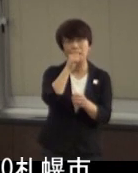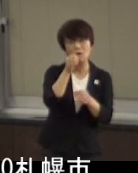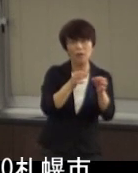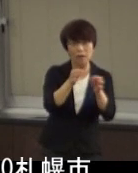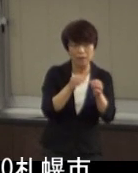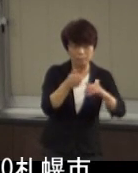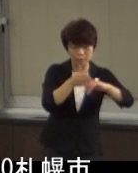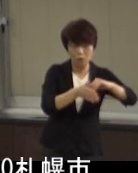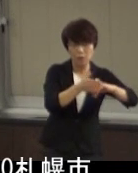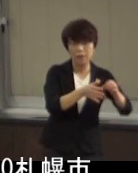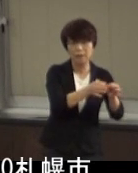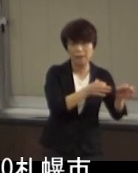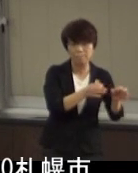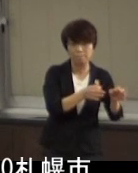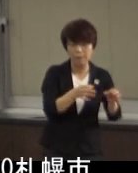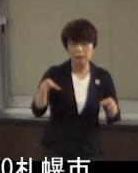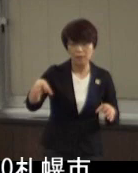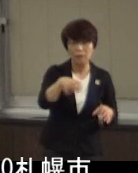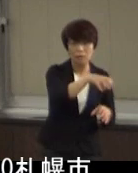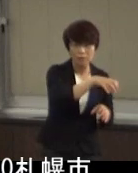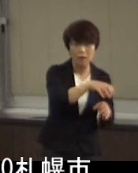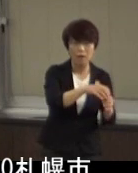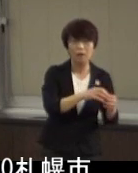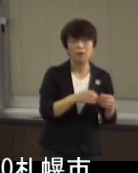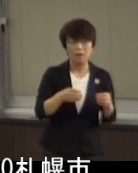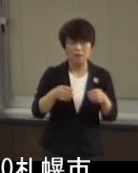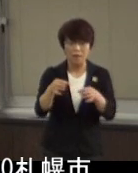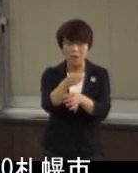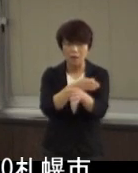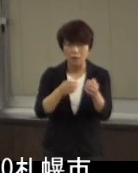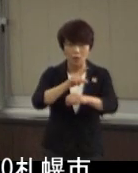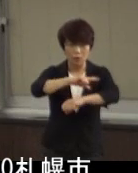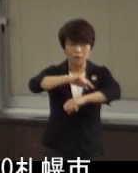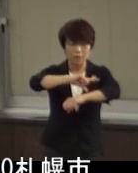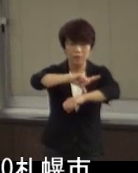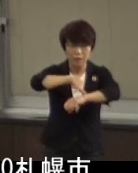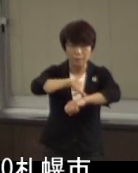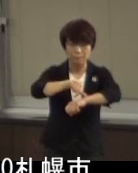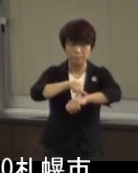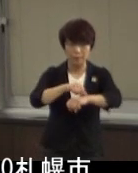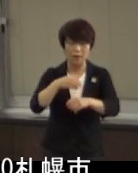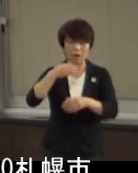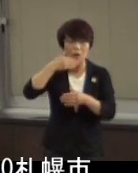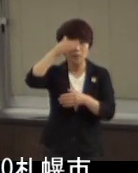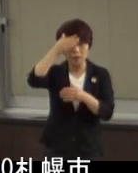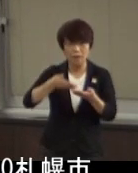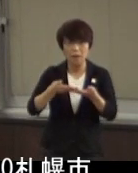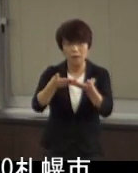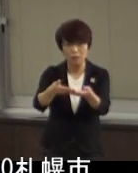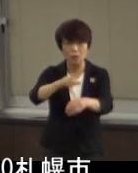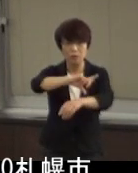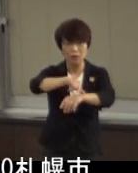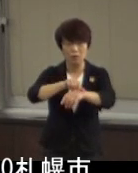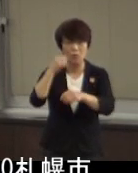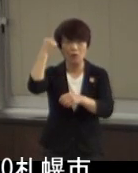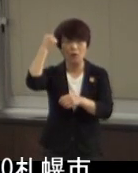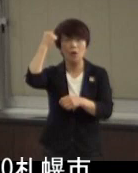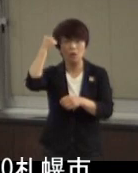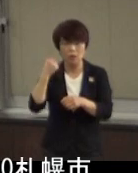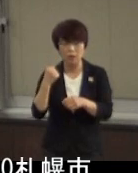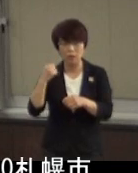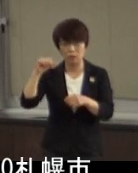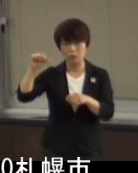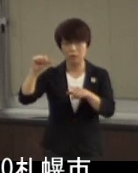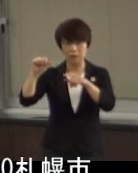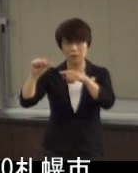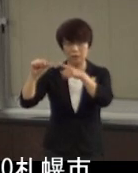店などにつきましては、引き続き営業時間や酒類提供の時間を午前5時から午後10時